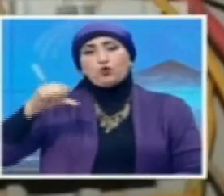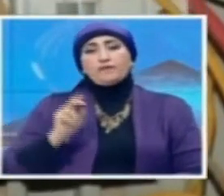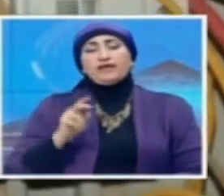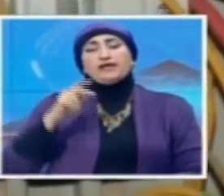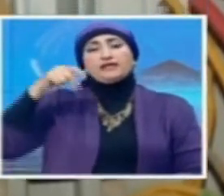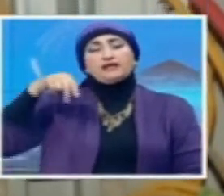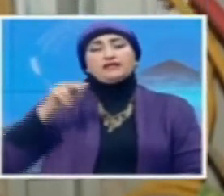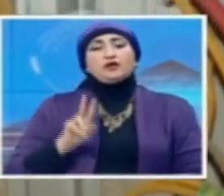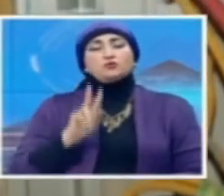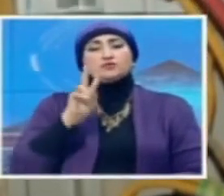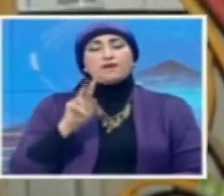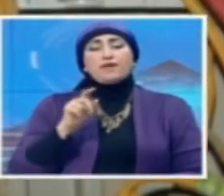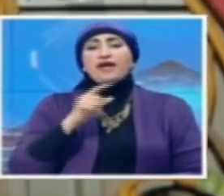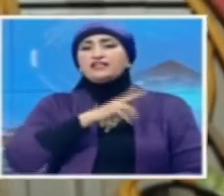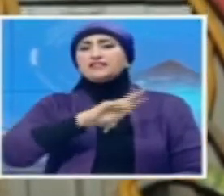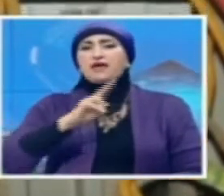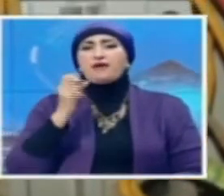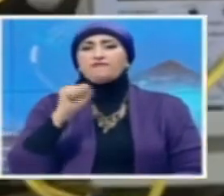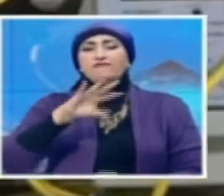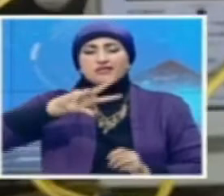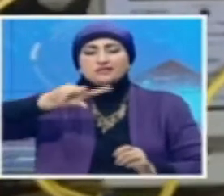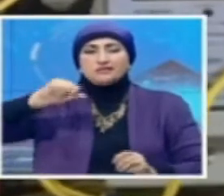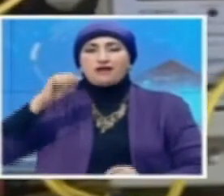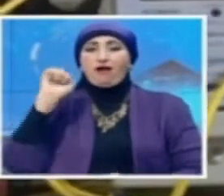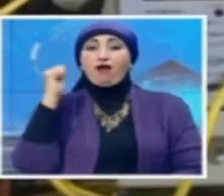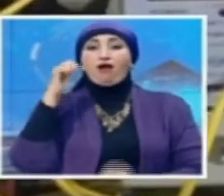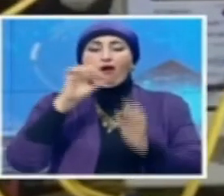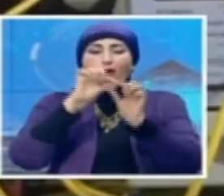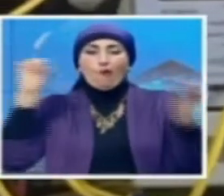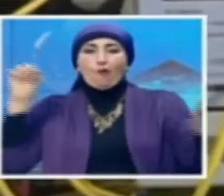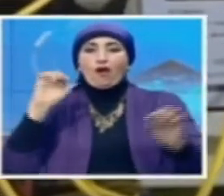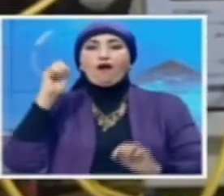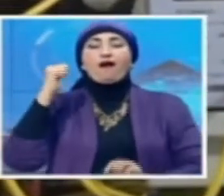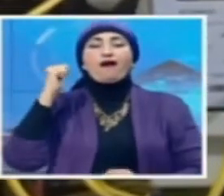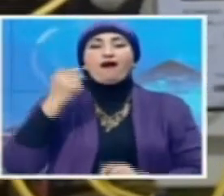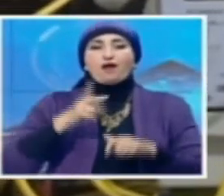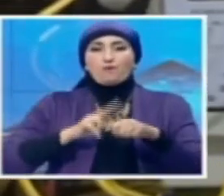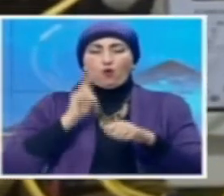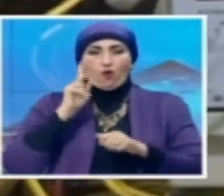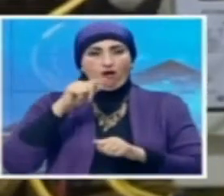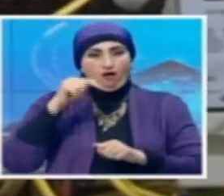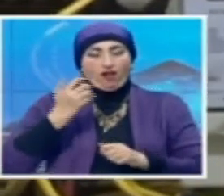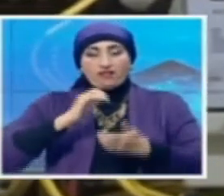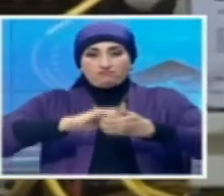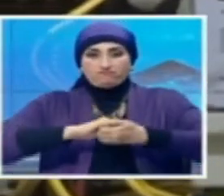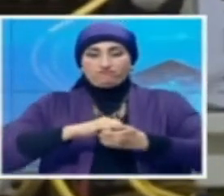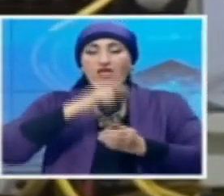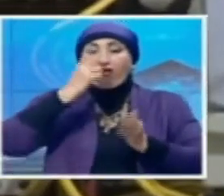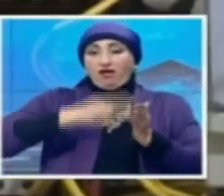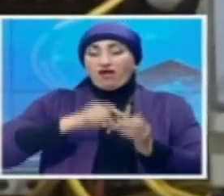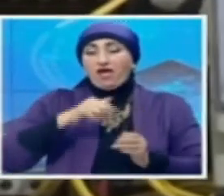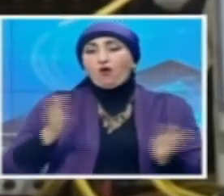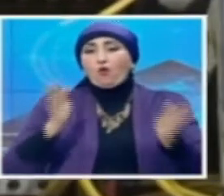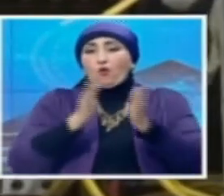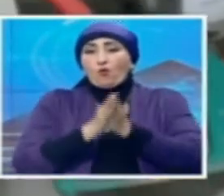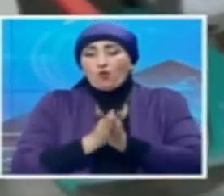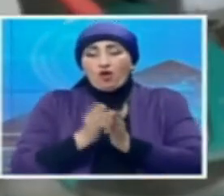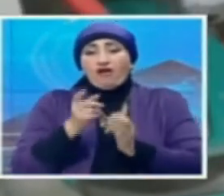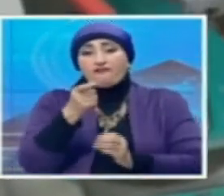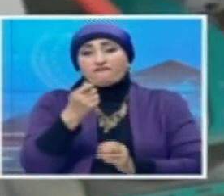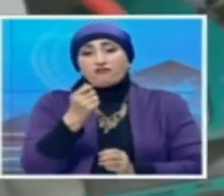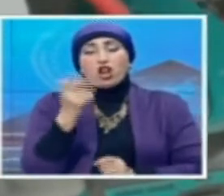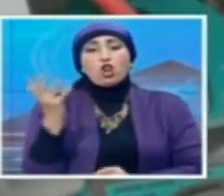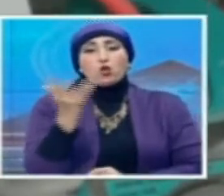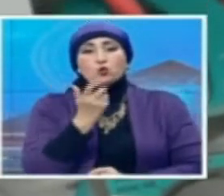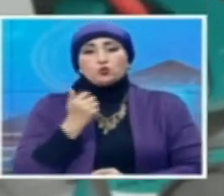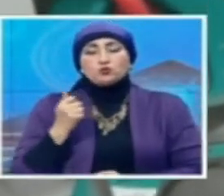81975 قضية في مجال سرقة التيار الكهربائي ومخالفة شروط التعاقد، بقيمة مالية محصلة في هذه